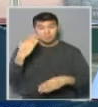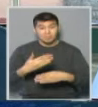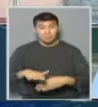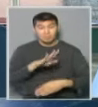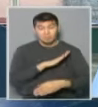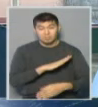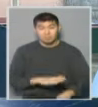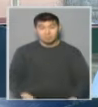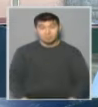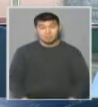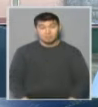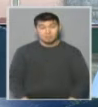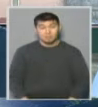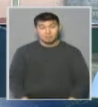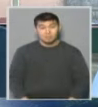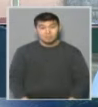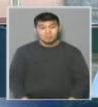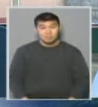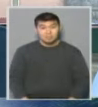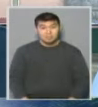аяқтадық. Мына